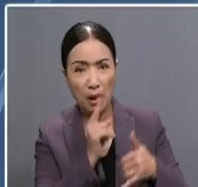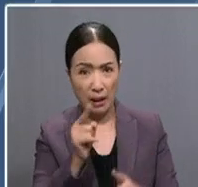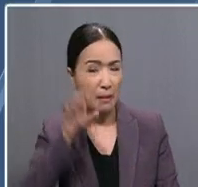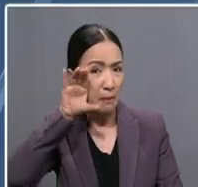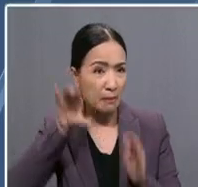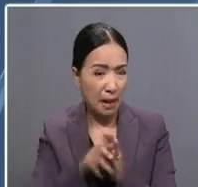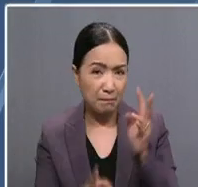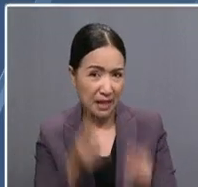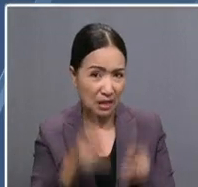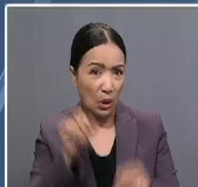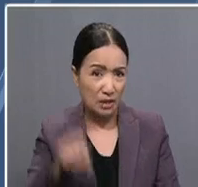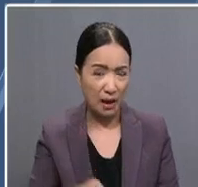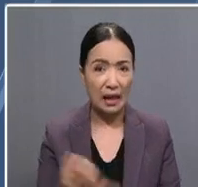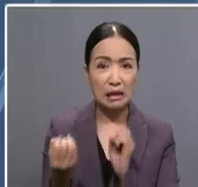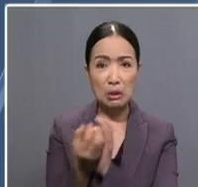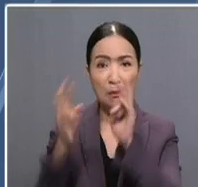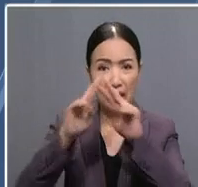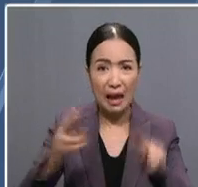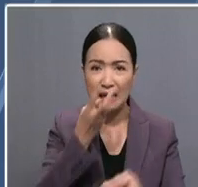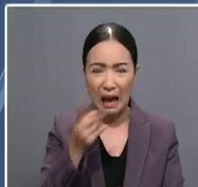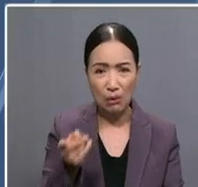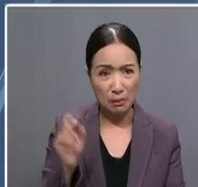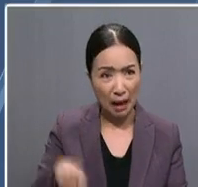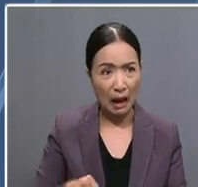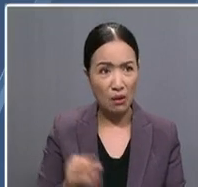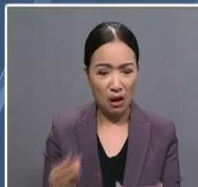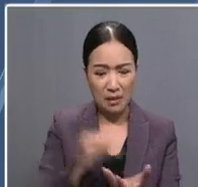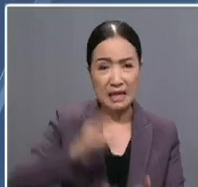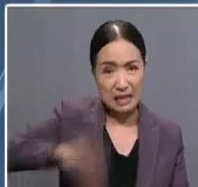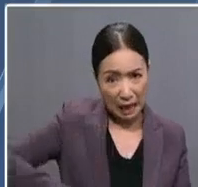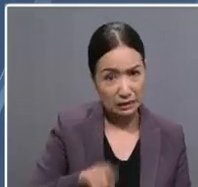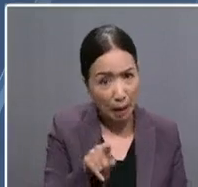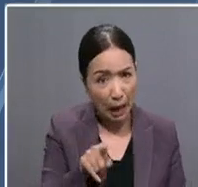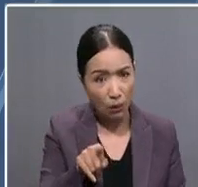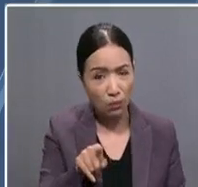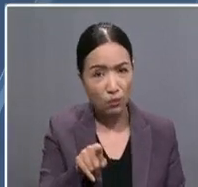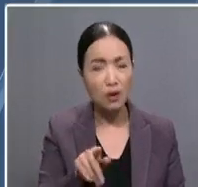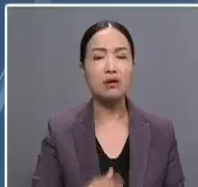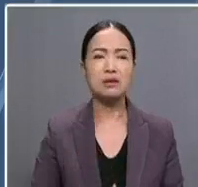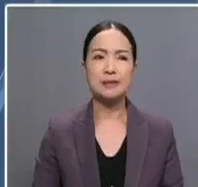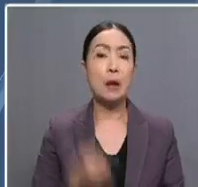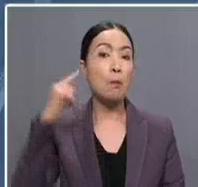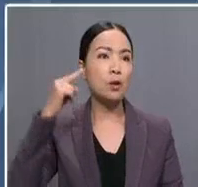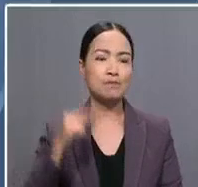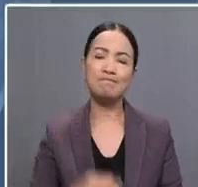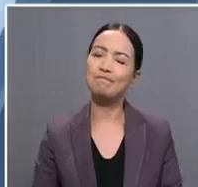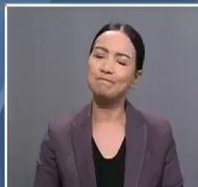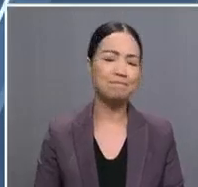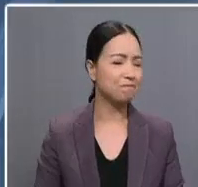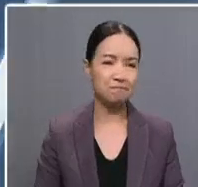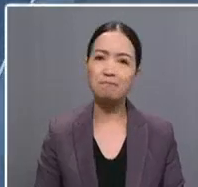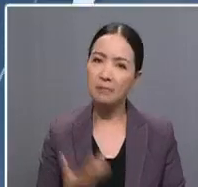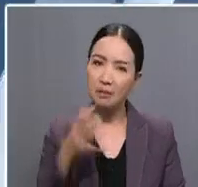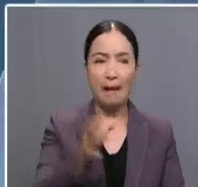เจตนาจะทำให้ร้านข้าวเขาเสียหายหรือเปล่า เอามาใส่ทีหลังหรือเปล่า เธอก็เลยมาโพสต์คลิปชี้แจงอีกว่